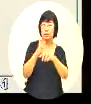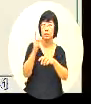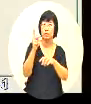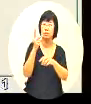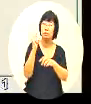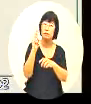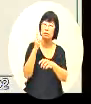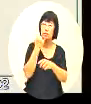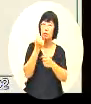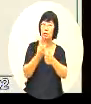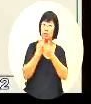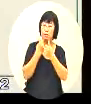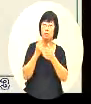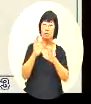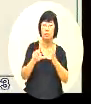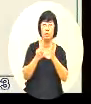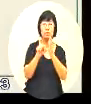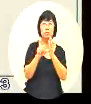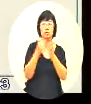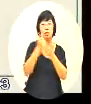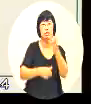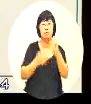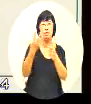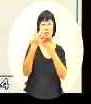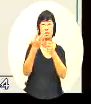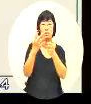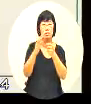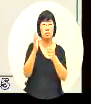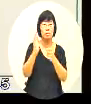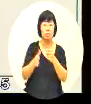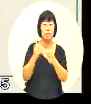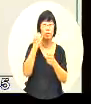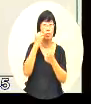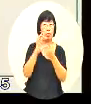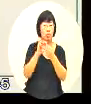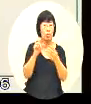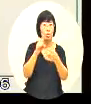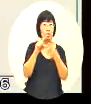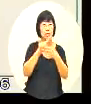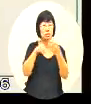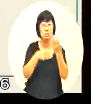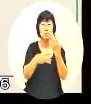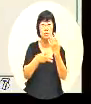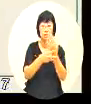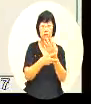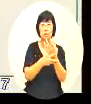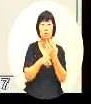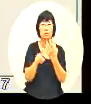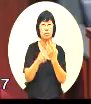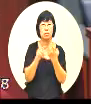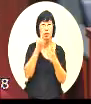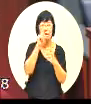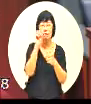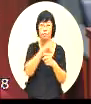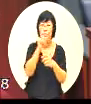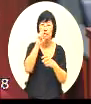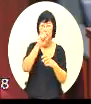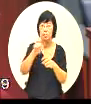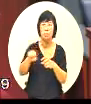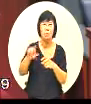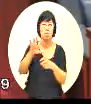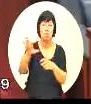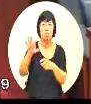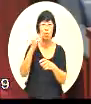在这里今天因为时间剩四分半，我跟市长提到事业废弃物跟农药污染。事实上我不知道市长，应